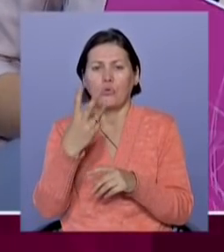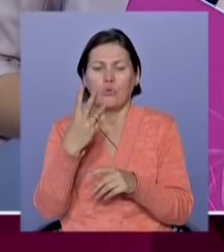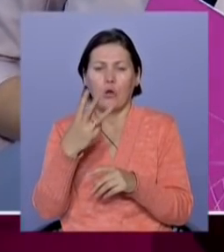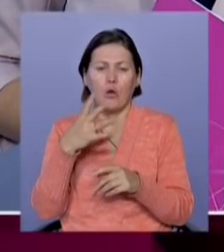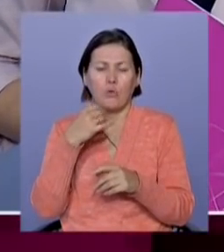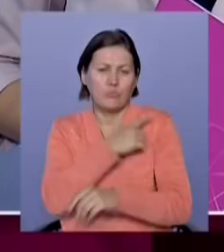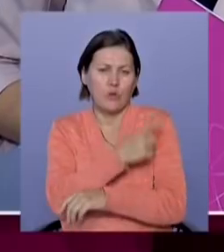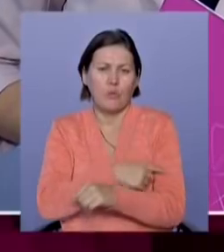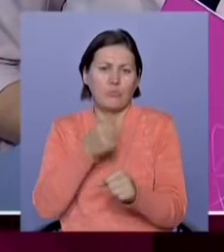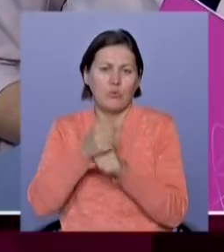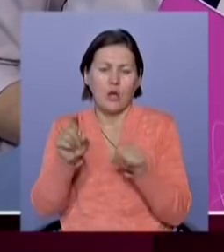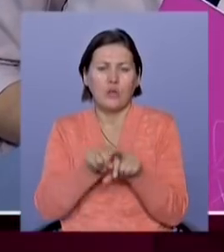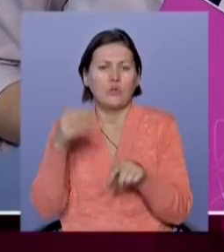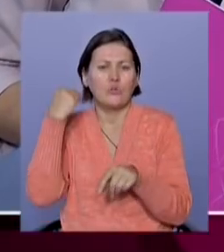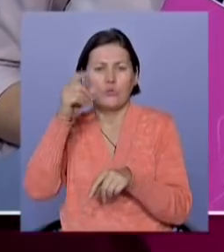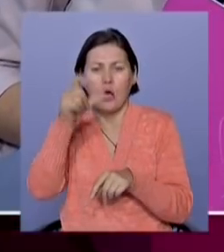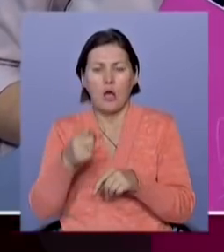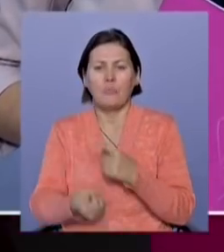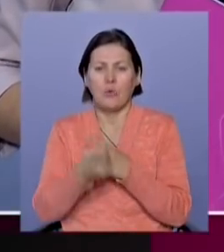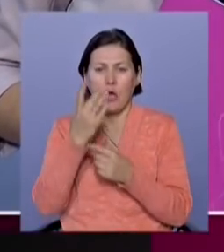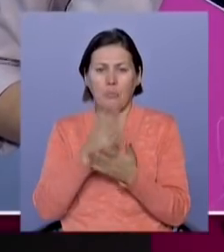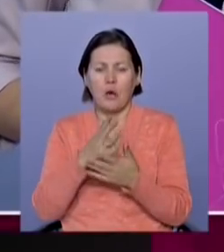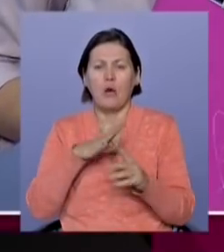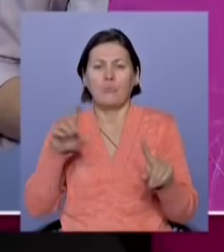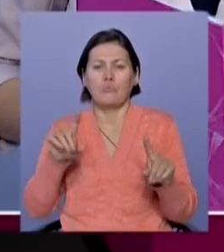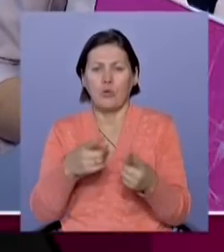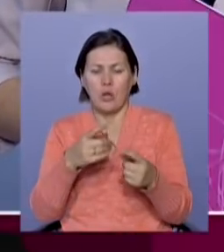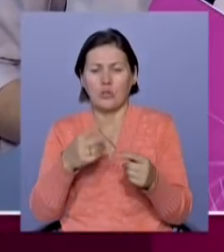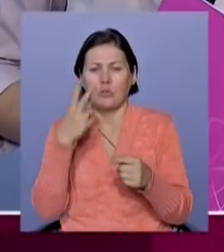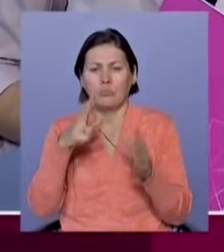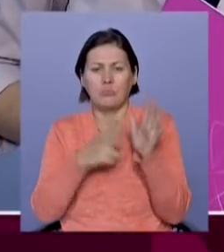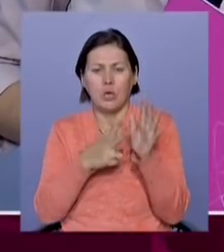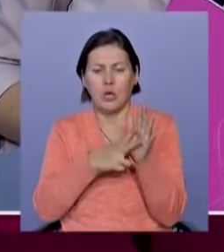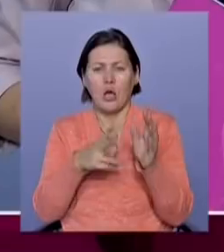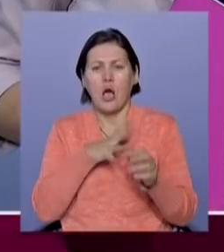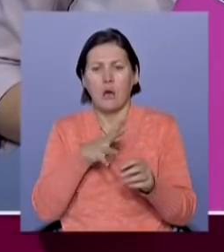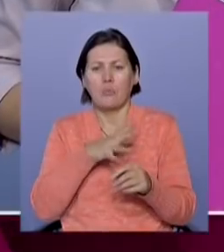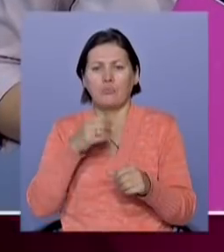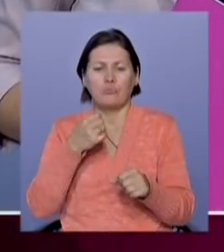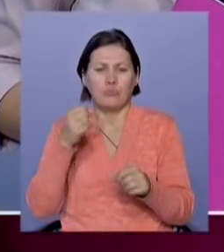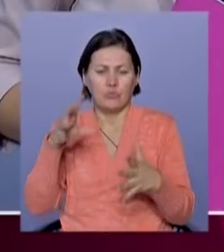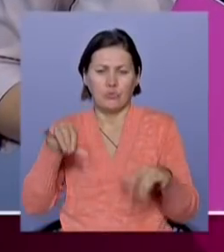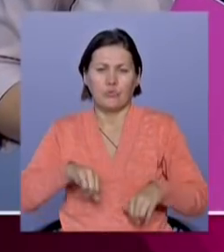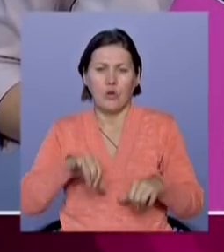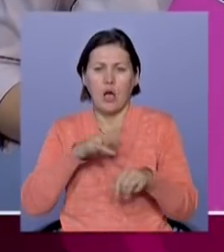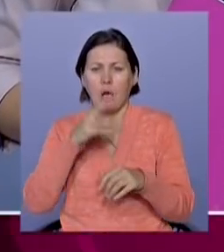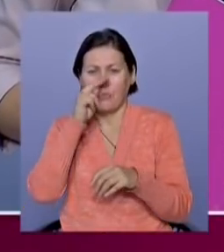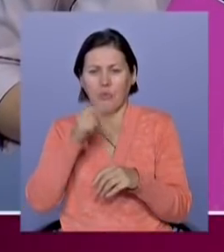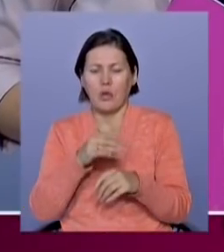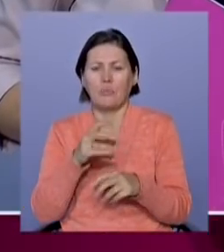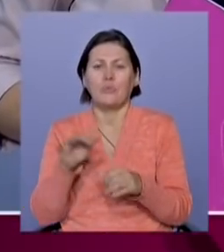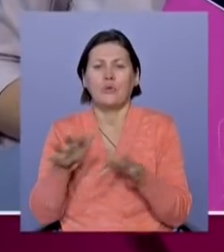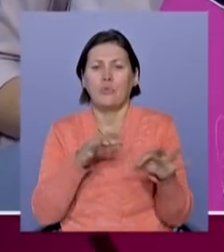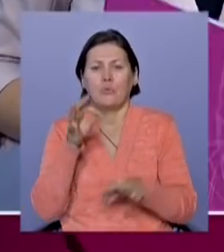күш көрсеткен жігіттің Түркия азаматы екені анықталып ұсталды. 28 жастағы жігітке бұзақылық жасаған үшін айып тағылып, қылмыстық